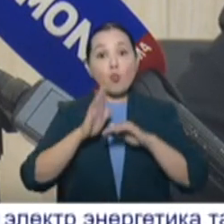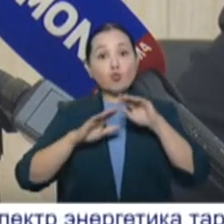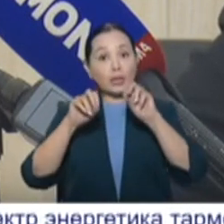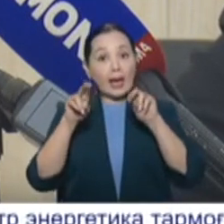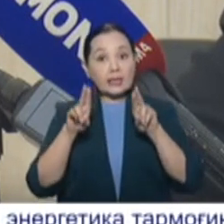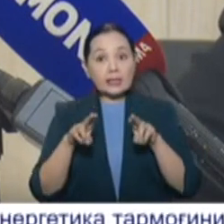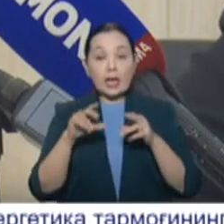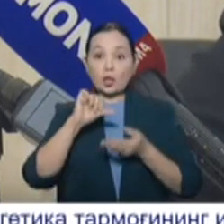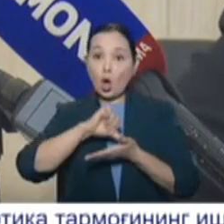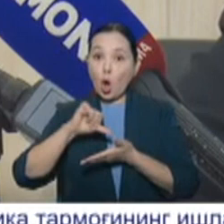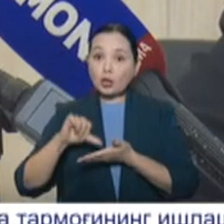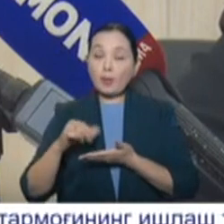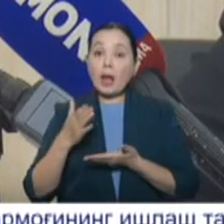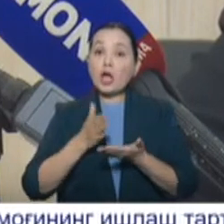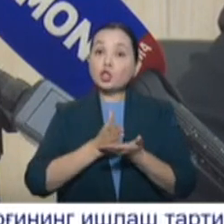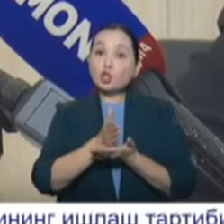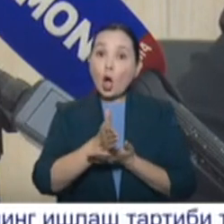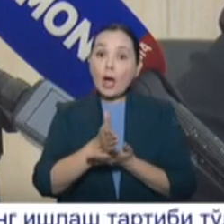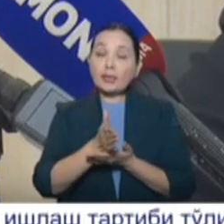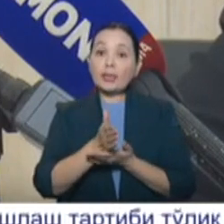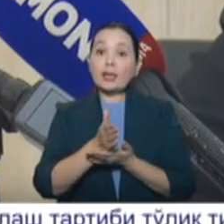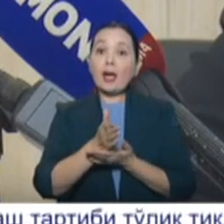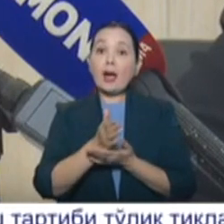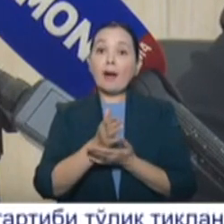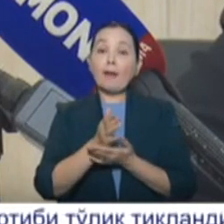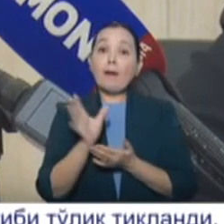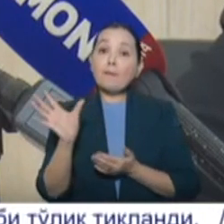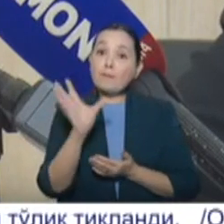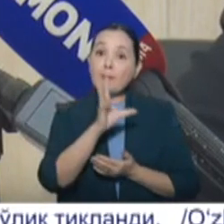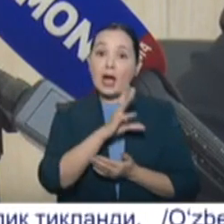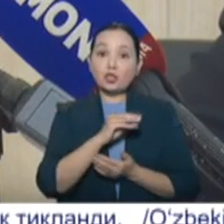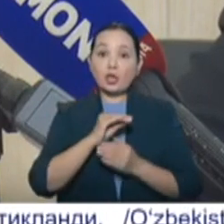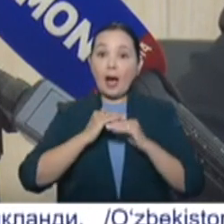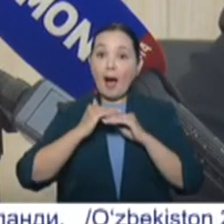mutaxassislarini, xodimlarini, sohadagi barcha qatlamdagi